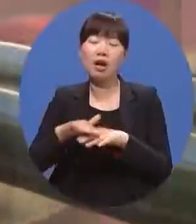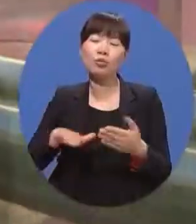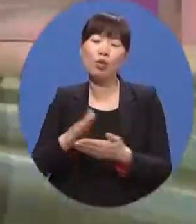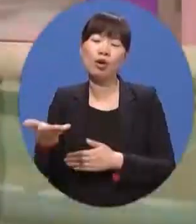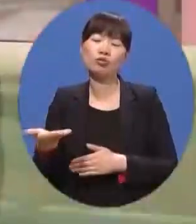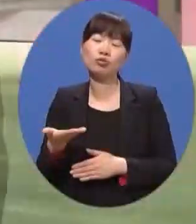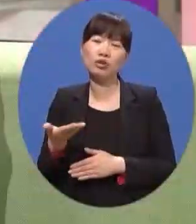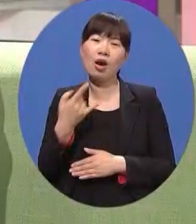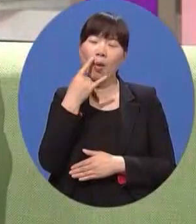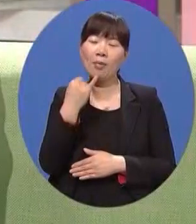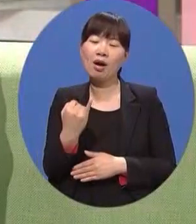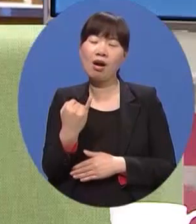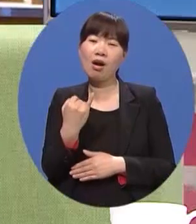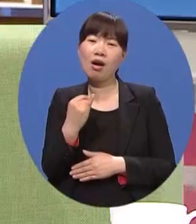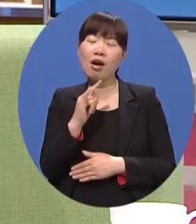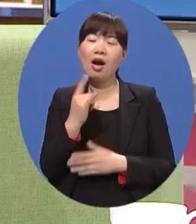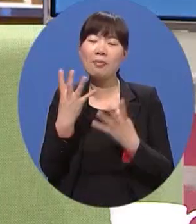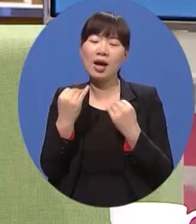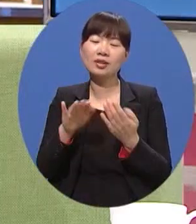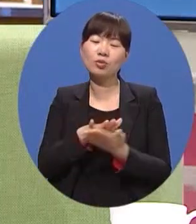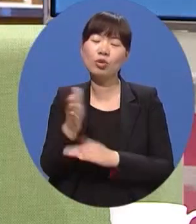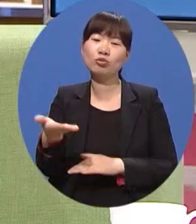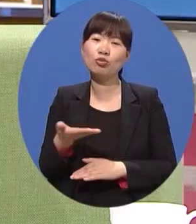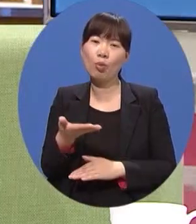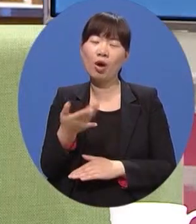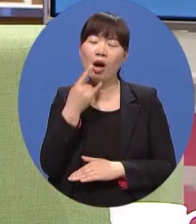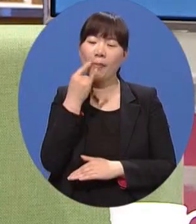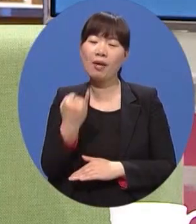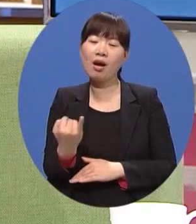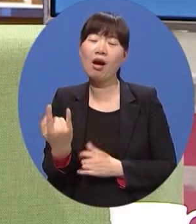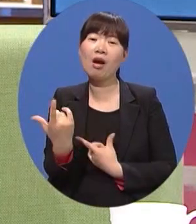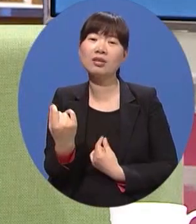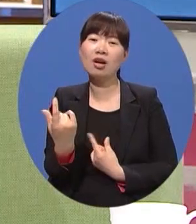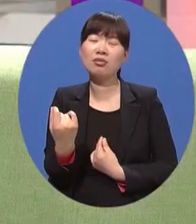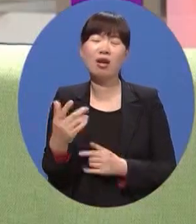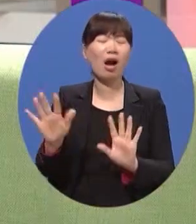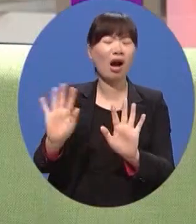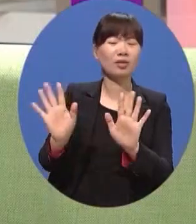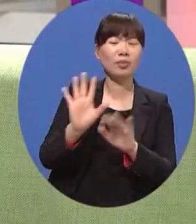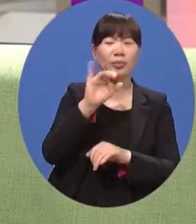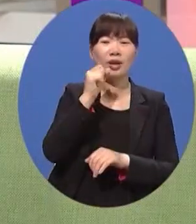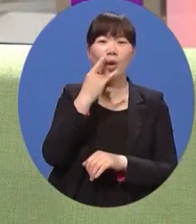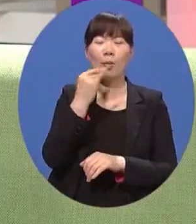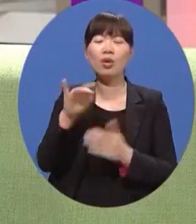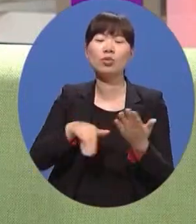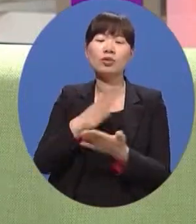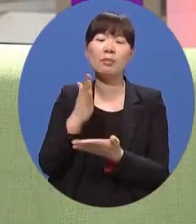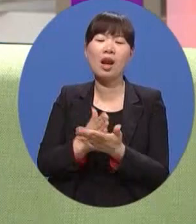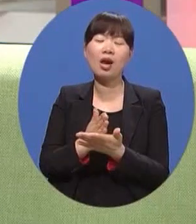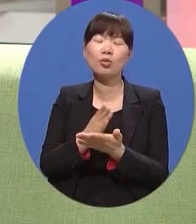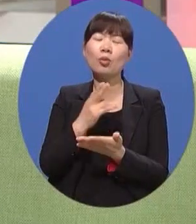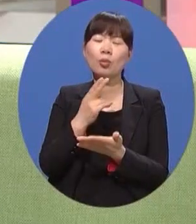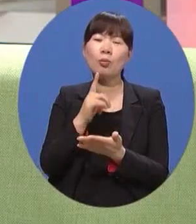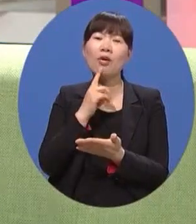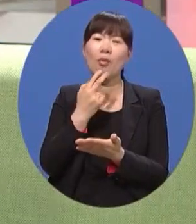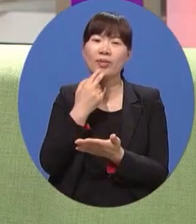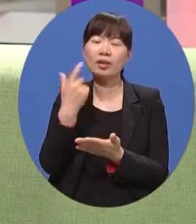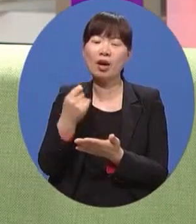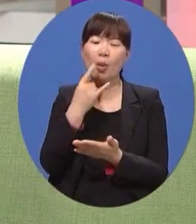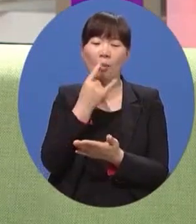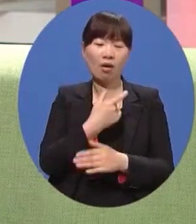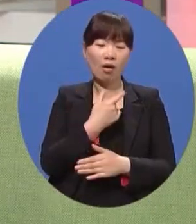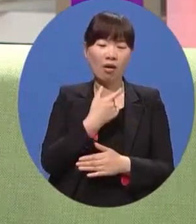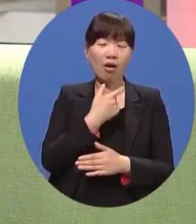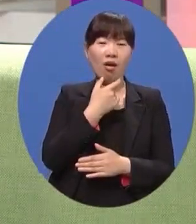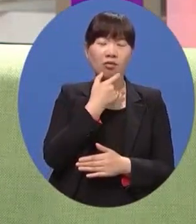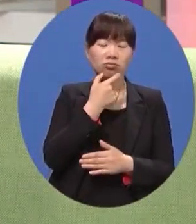때 엄마한테 말아주는 건 엄마가 많이 놀아주는 거 엄마가 이렇게 안 했으면 좋겠는 게 엄마가 놀지 말라고 하지 않는 거 엄마가 싫을 때